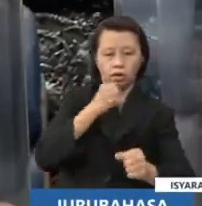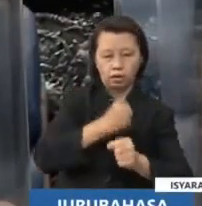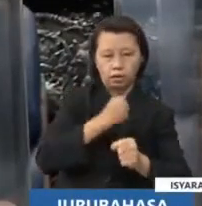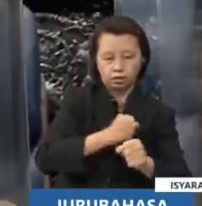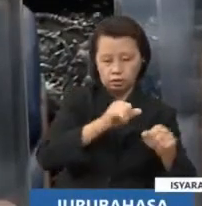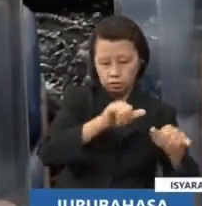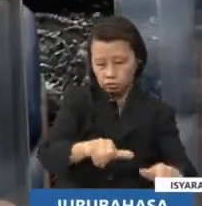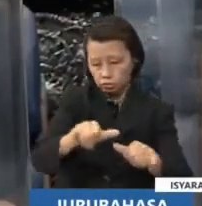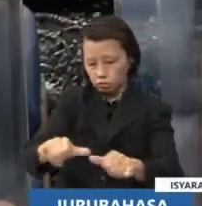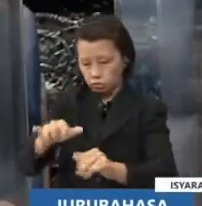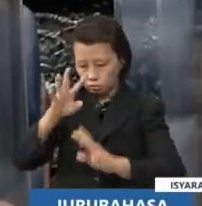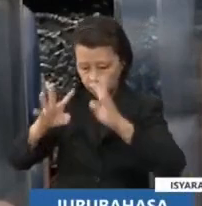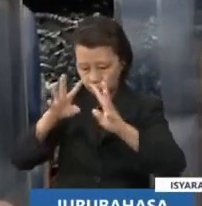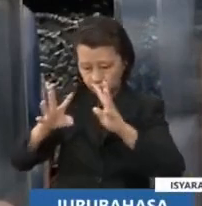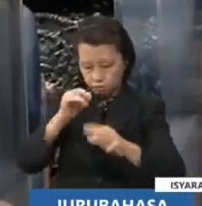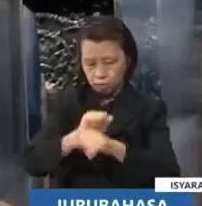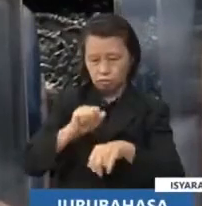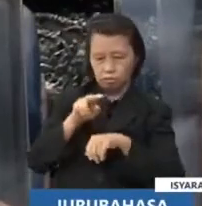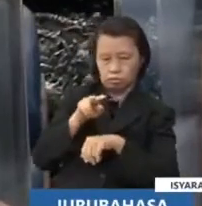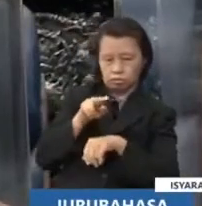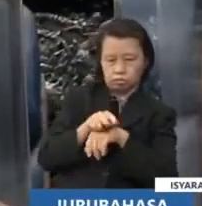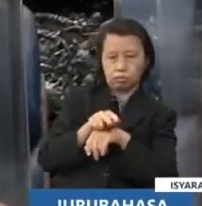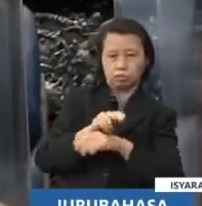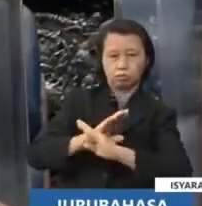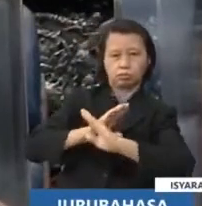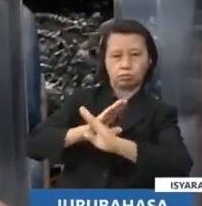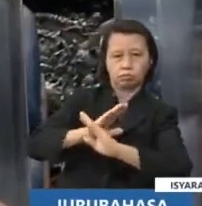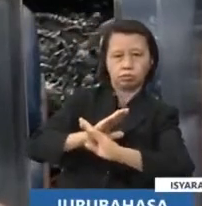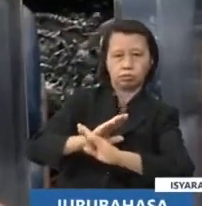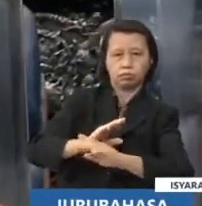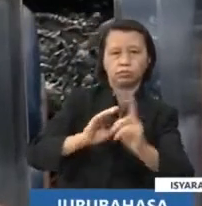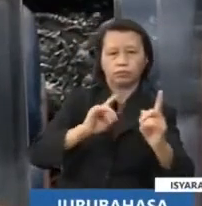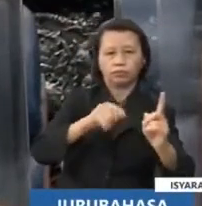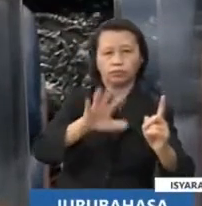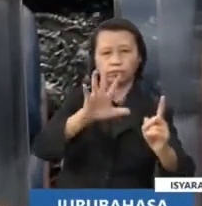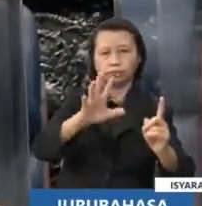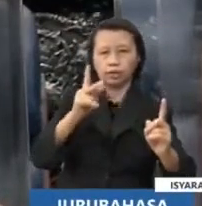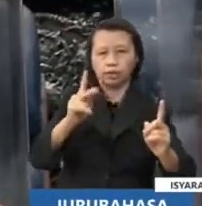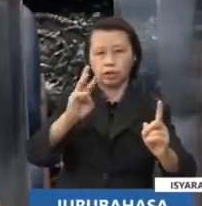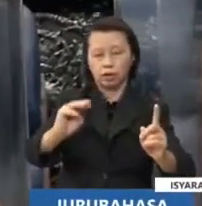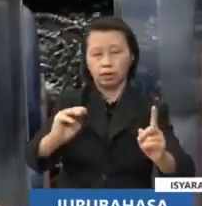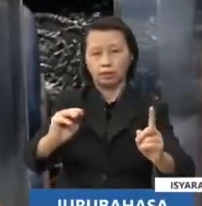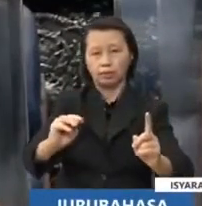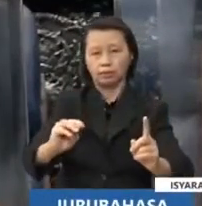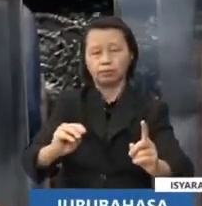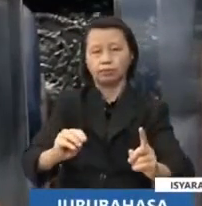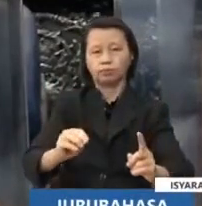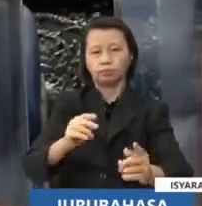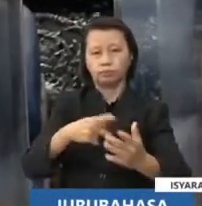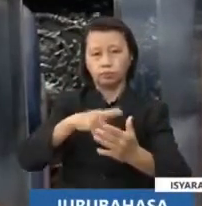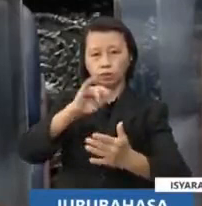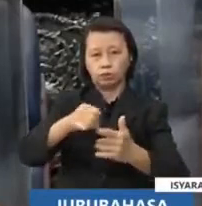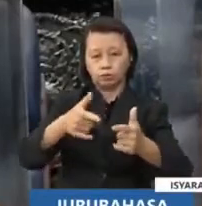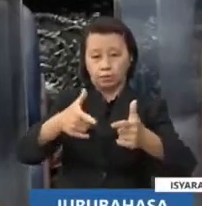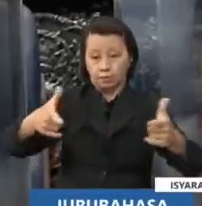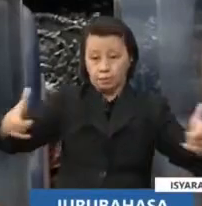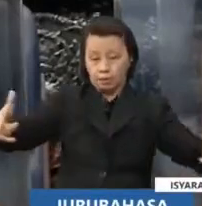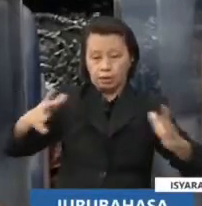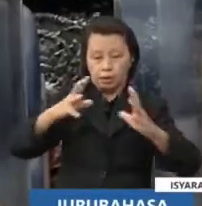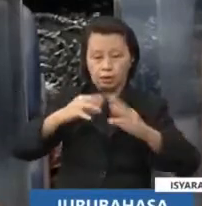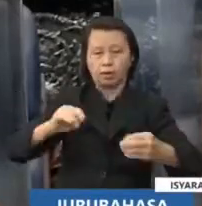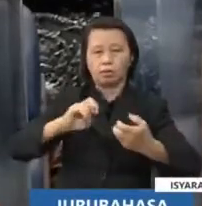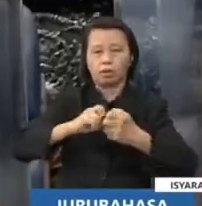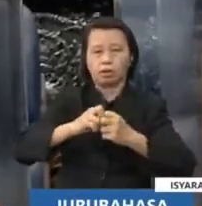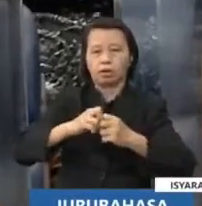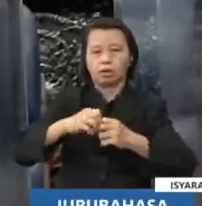ke Joko ke bentuk dan pengetahuan setelah kesal Indung juga sepanjang satu milikmu KM batia 2 Project besar bagi mengatasi